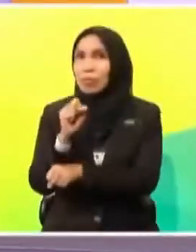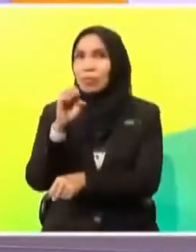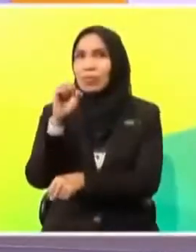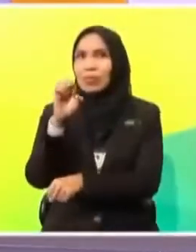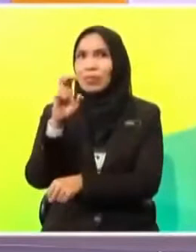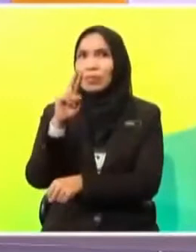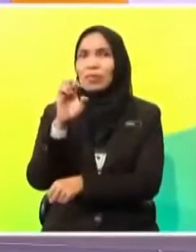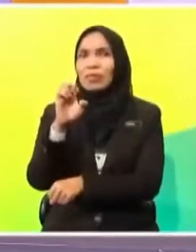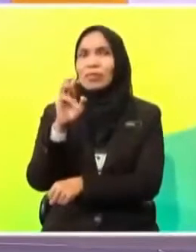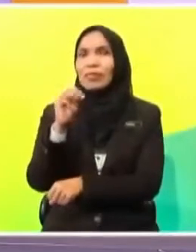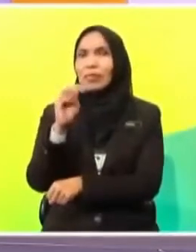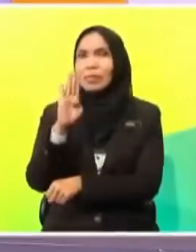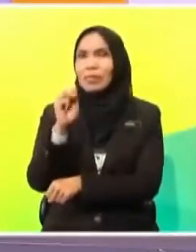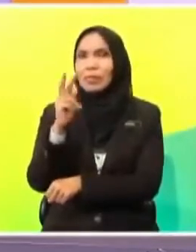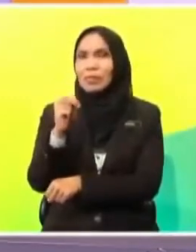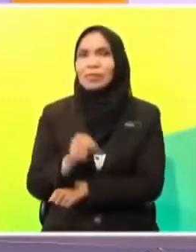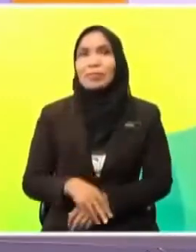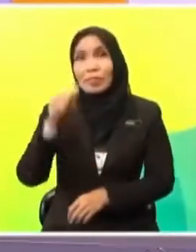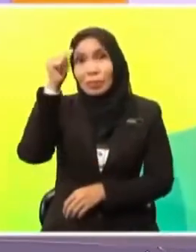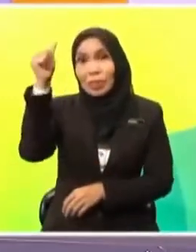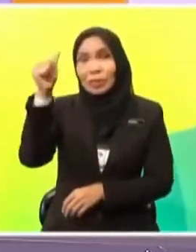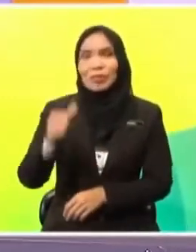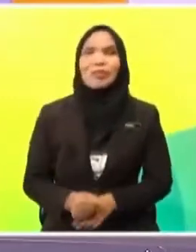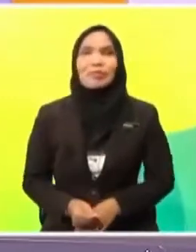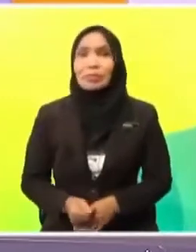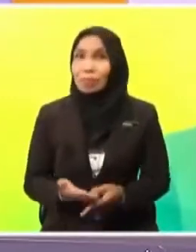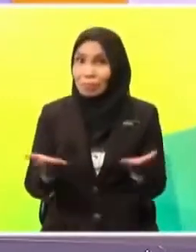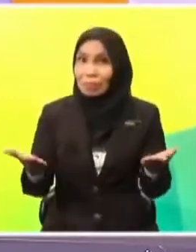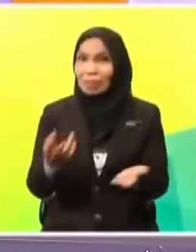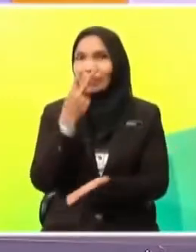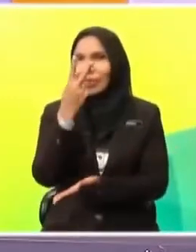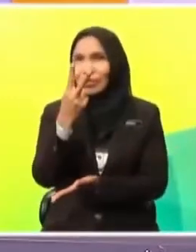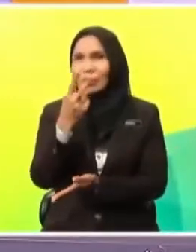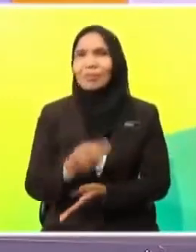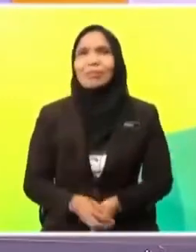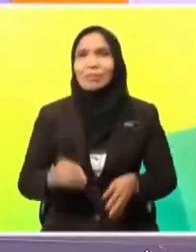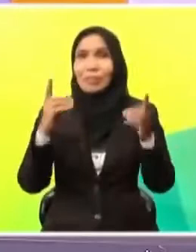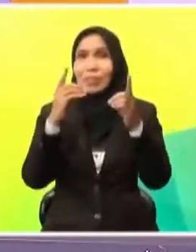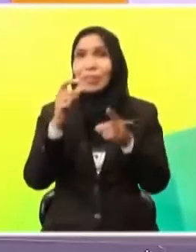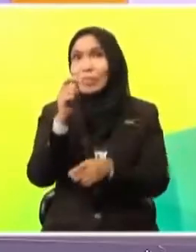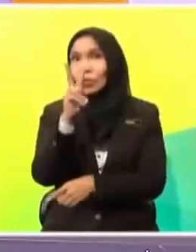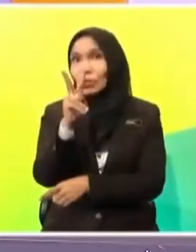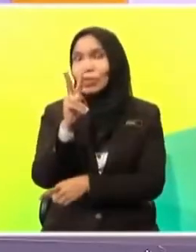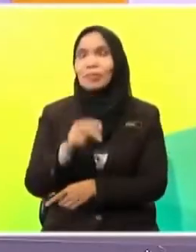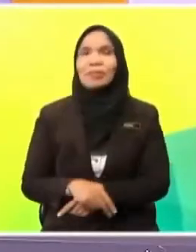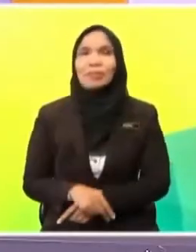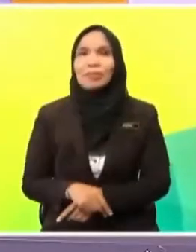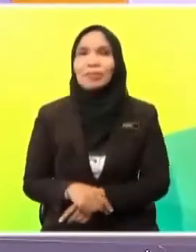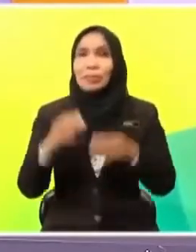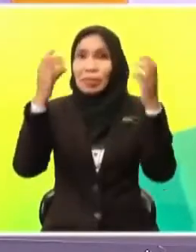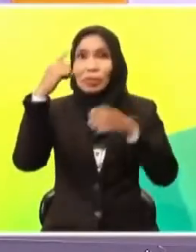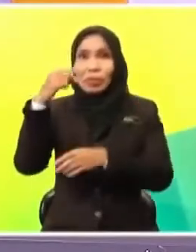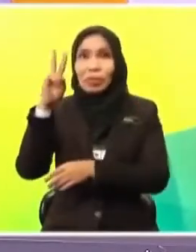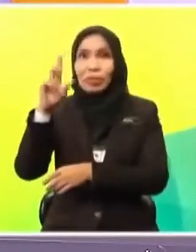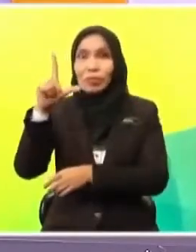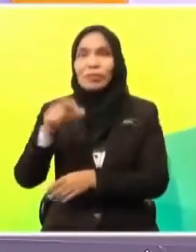sayur assalamualaikum semua Anda masih lagi menonton jadi kubikin PM kita masih bersama dengan cek puzzle ditemani dengan juru bahasa yaitu Cikgu